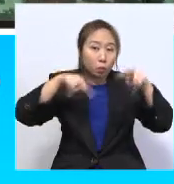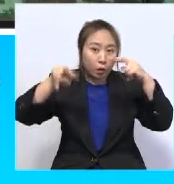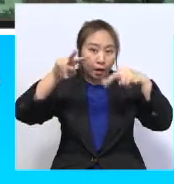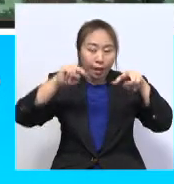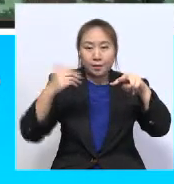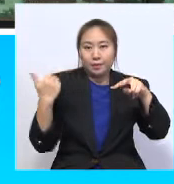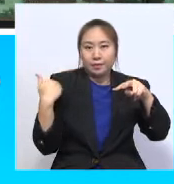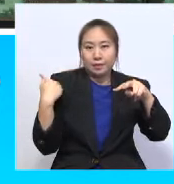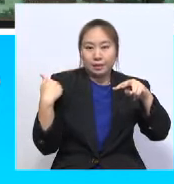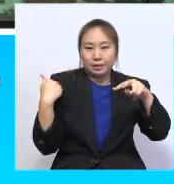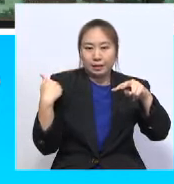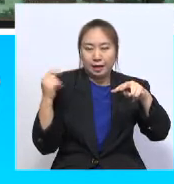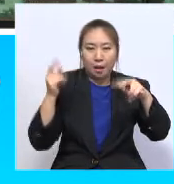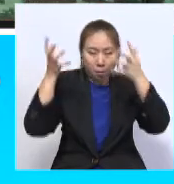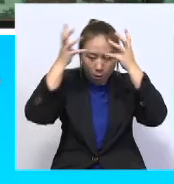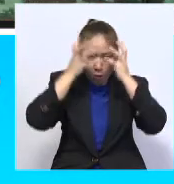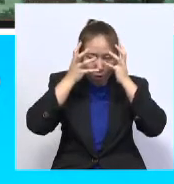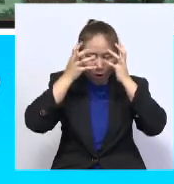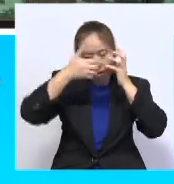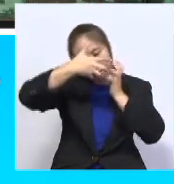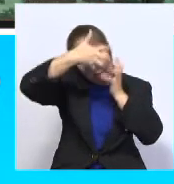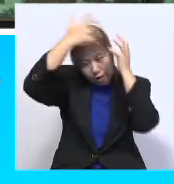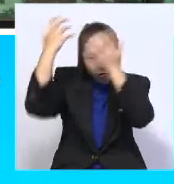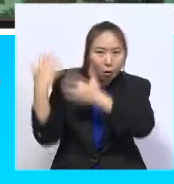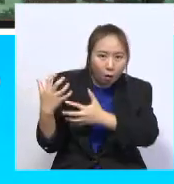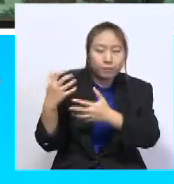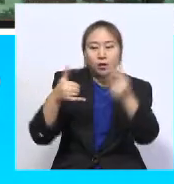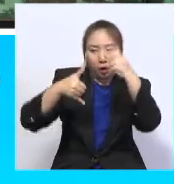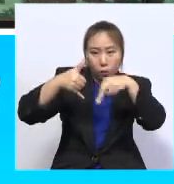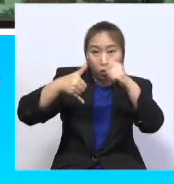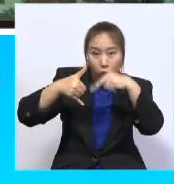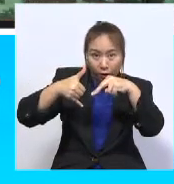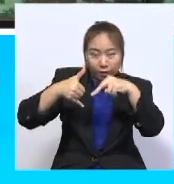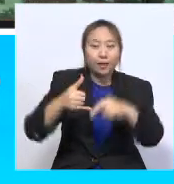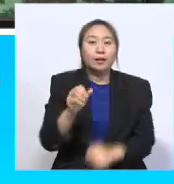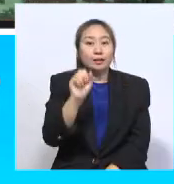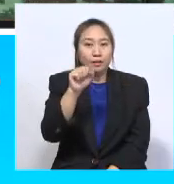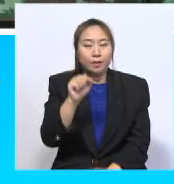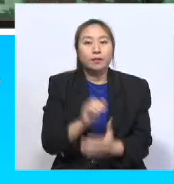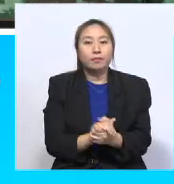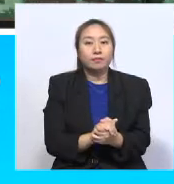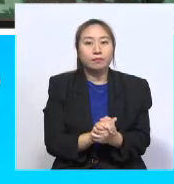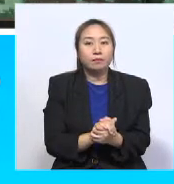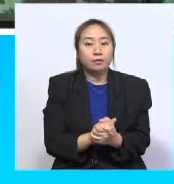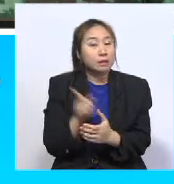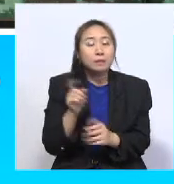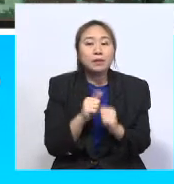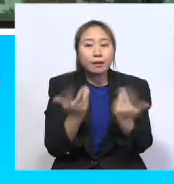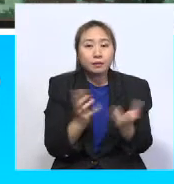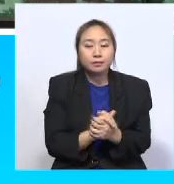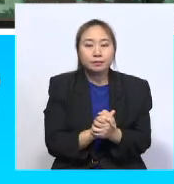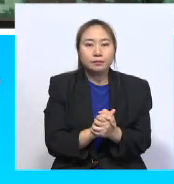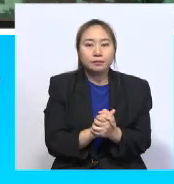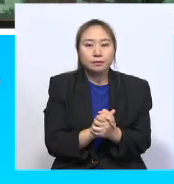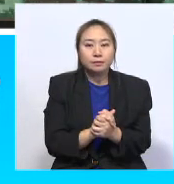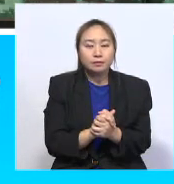ภัยนี่รวมถึงเรื่องของการถอดหมวกกันน็อกหมวกนิรภัยเนี่ยเพื่อให้ง่ายต่อการตรวจสอบกลุ่มบุคคลด้วยหรือเปล่าคะเรื่องนี้เป็นยังไงคะ